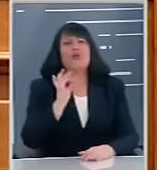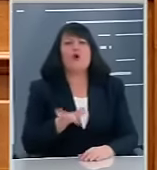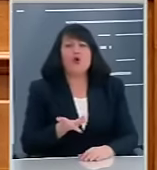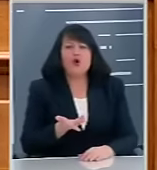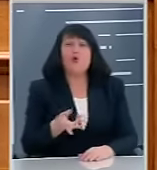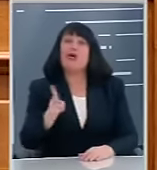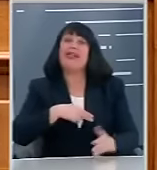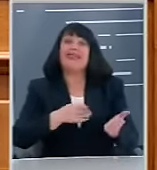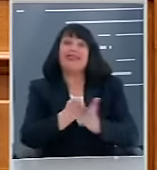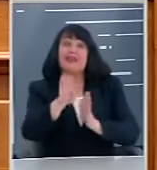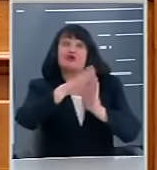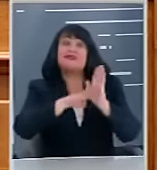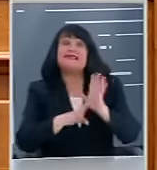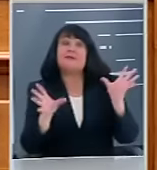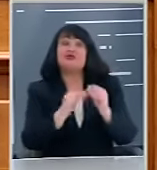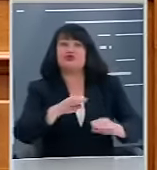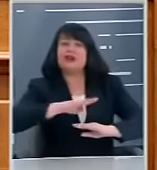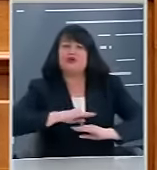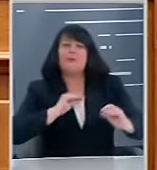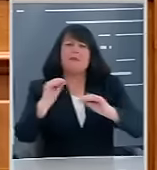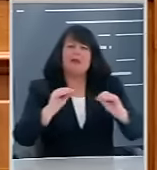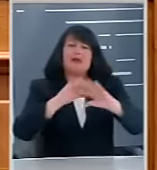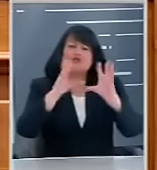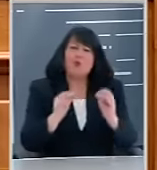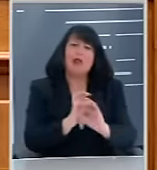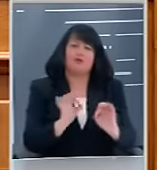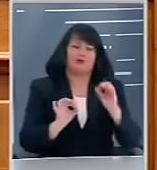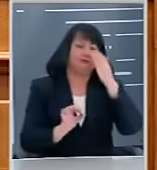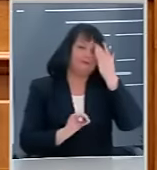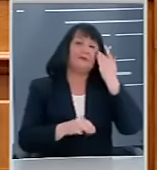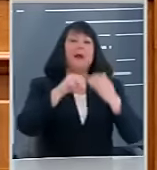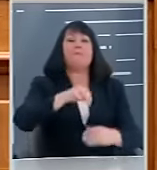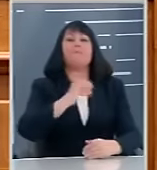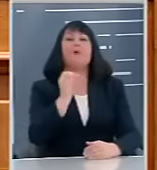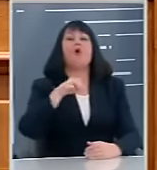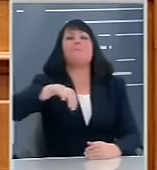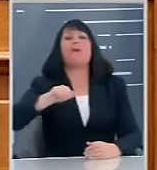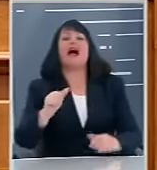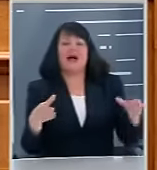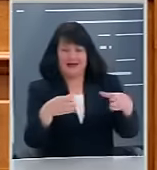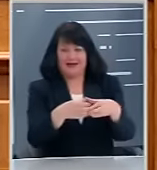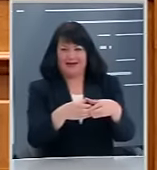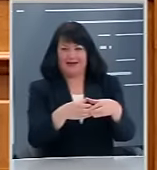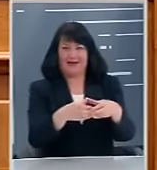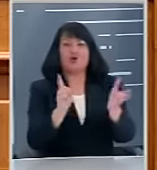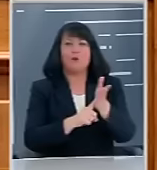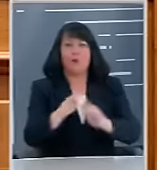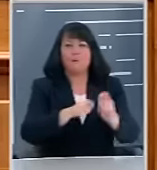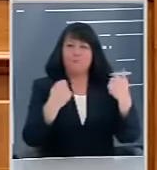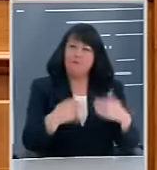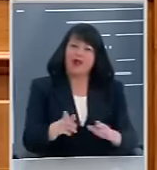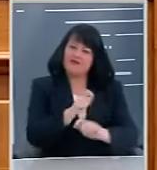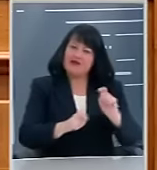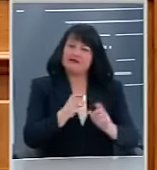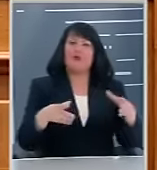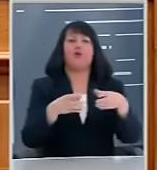ένα δίκαιο σύστημα σε ένοπλες δυνάμεις. Κατασκευάσαμε τη ΜΟΜΑ με νομοθετική ρύθμιση.